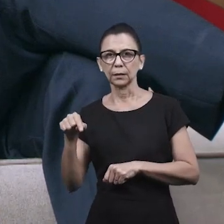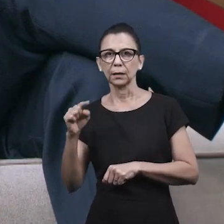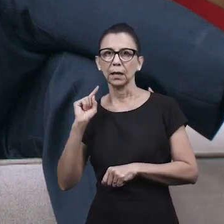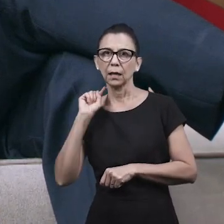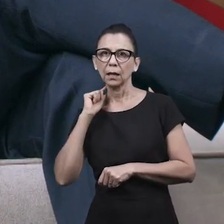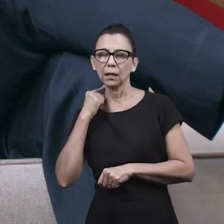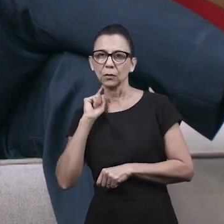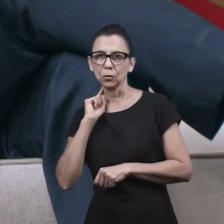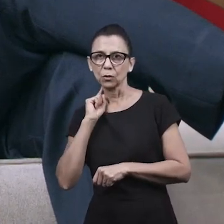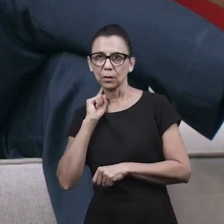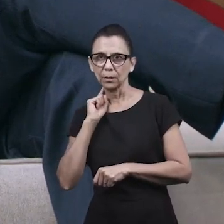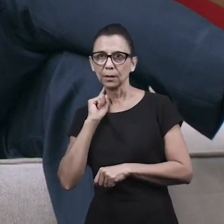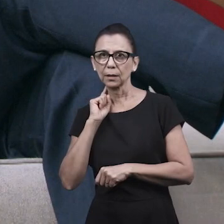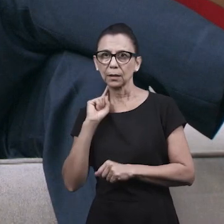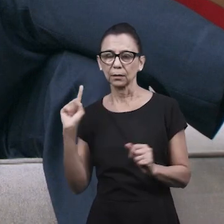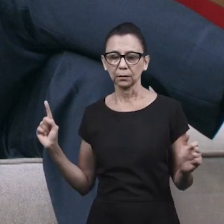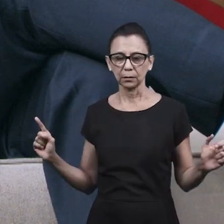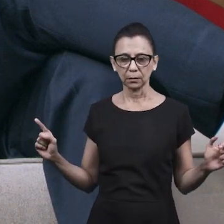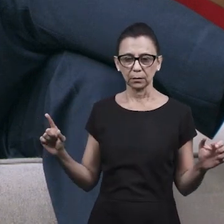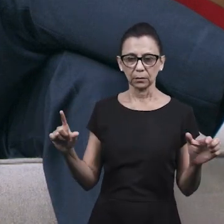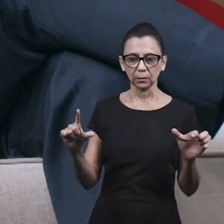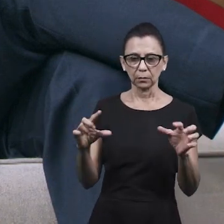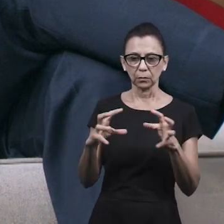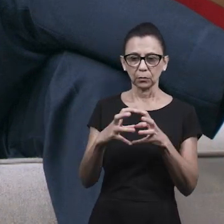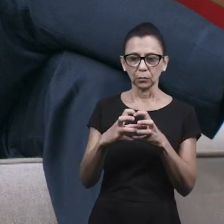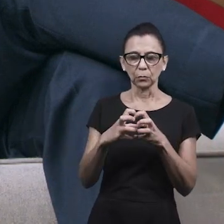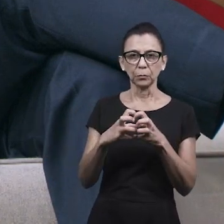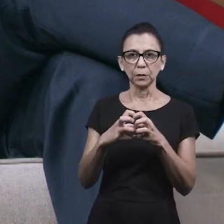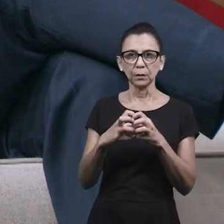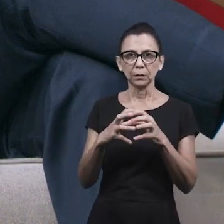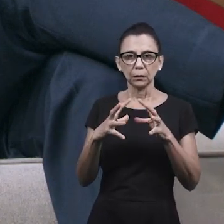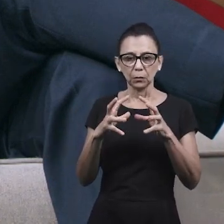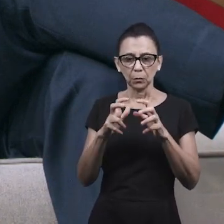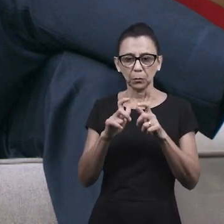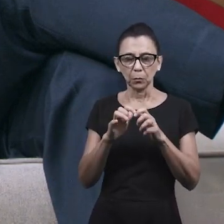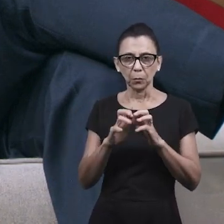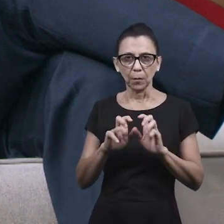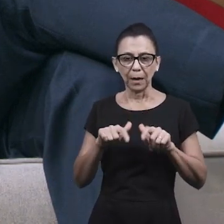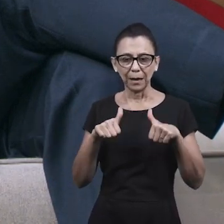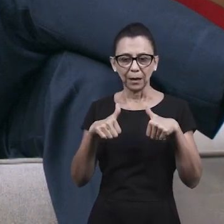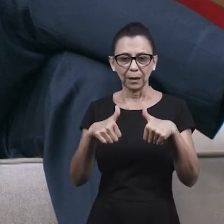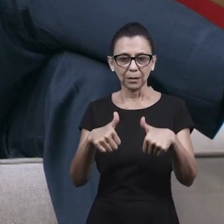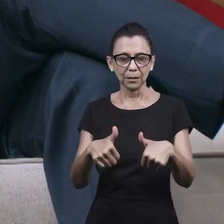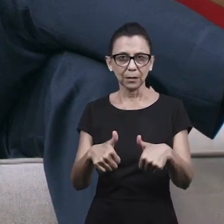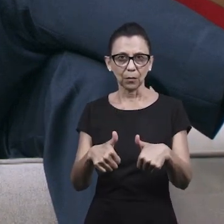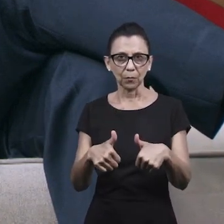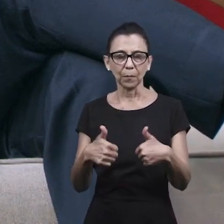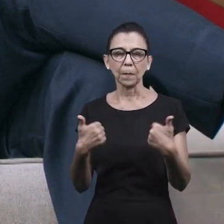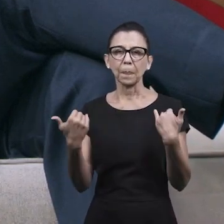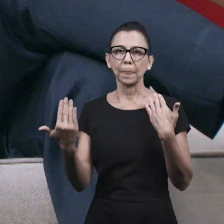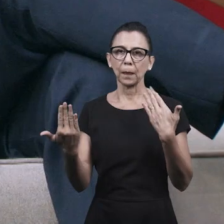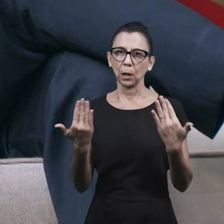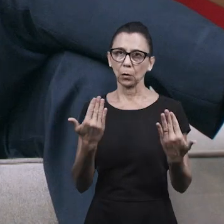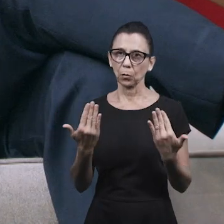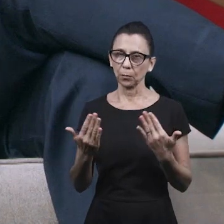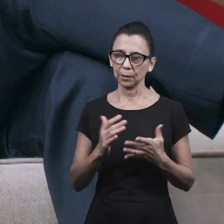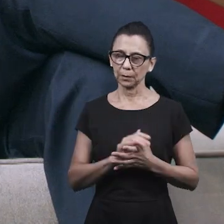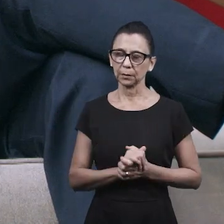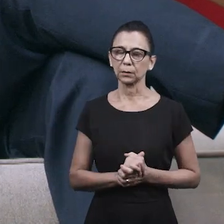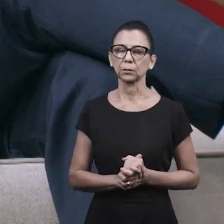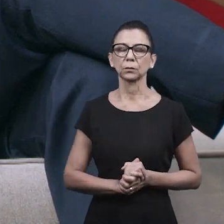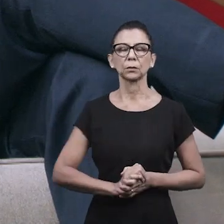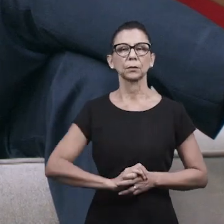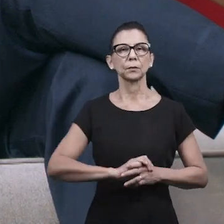il est intervenu comme médiateur entre Dieu et l'homme en permettant que même pécheur, sans